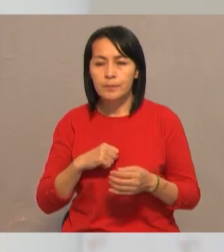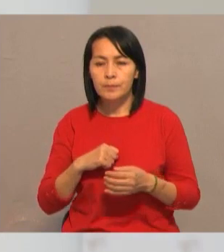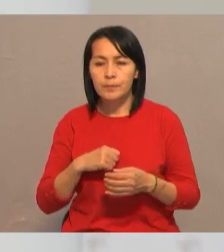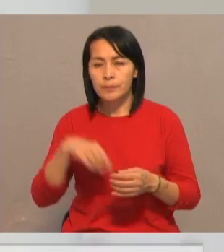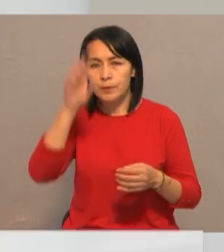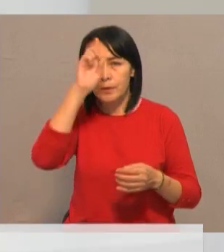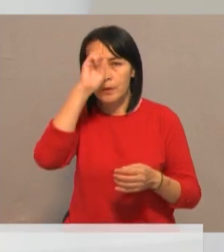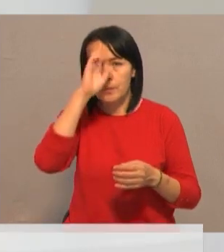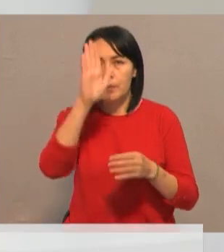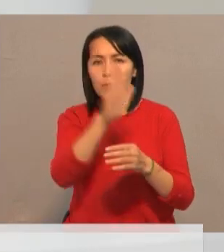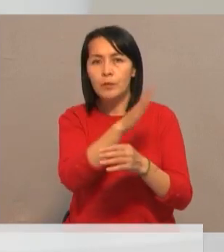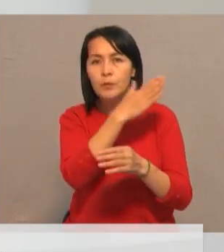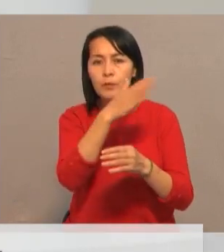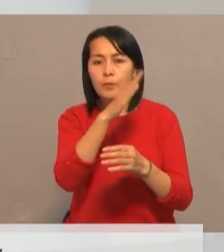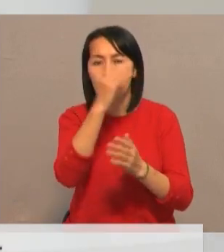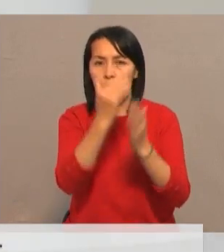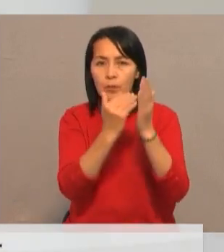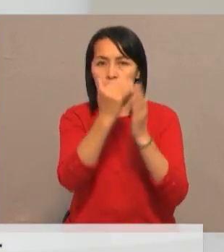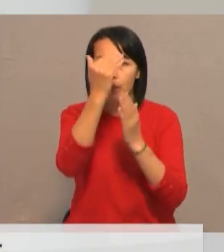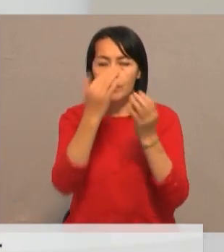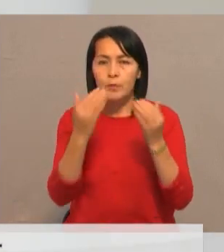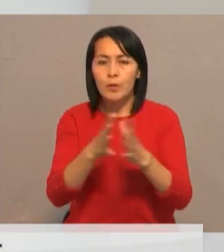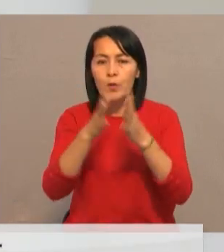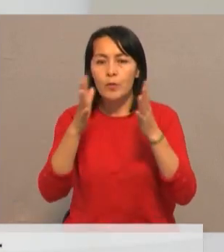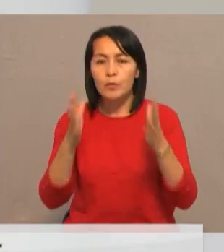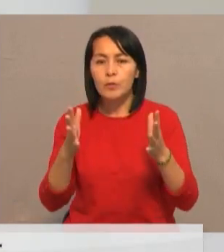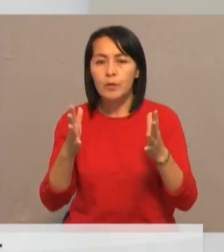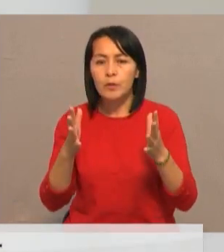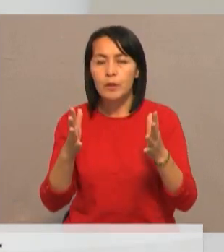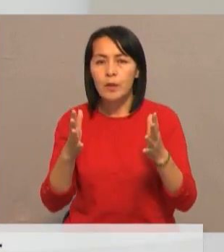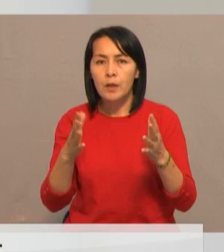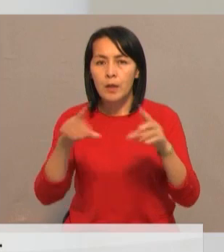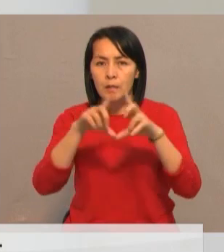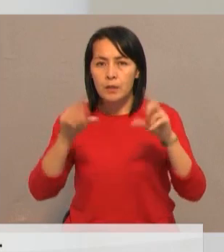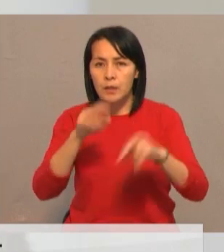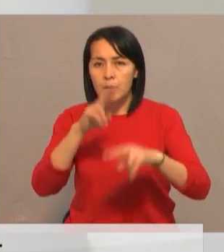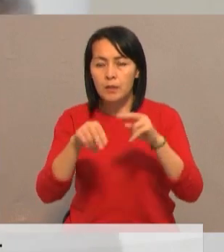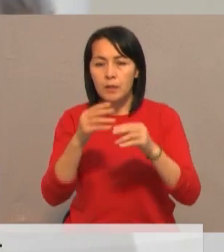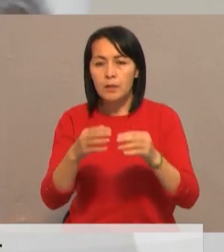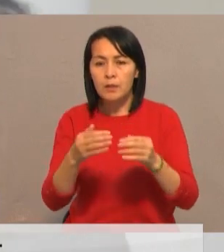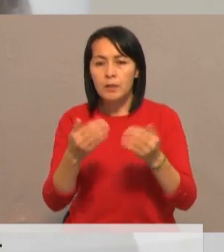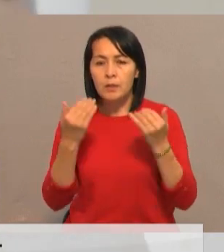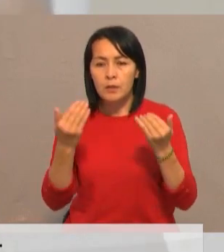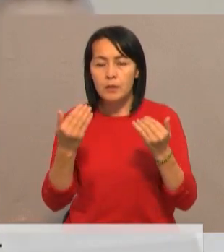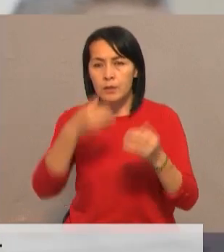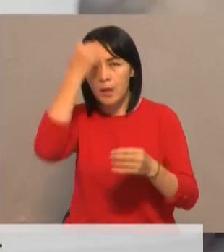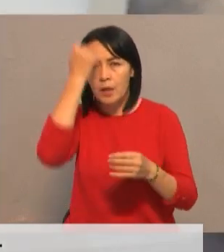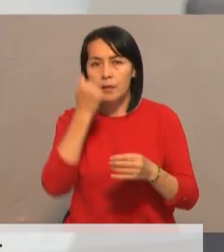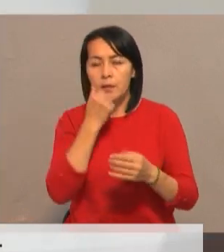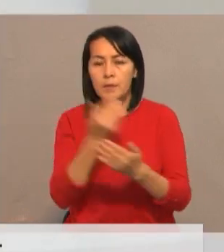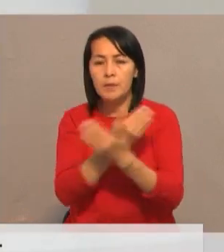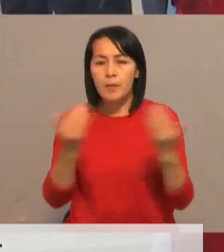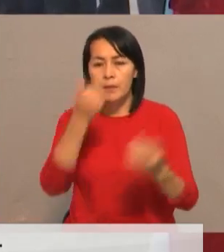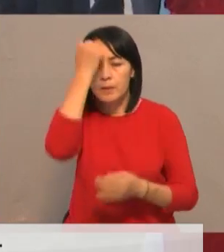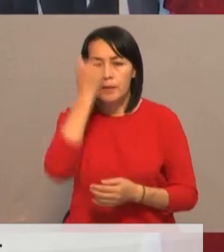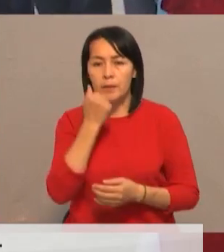өзіміздің еліміздің туымызды көкке көтеріп осындай үлкен нысан салынып отыр екен. Аласыңыз шексіз. Бәріңізге